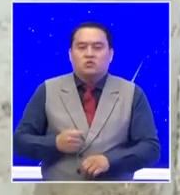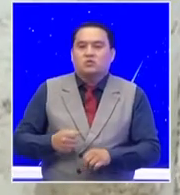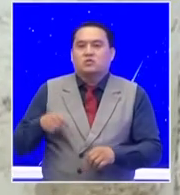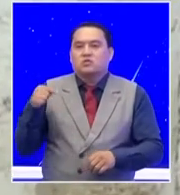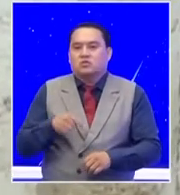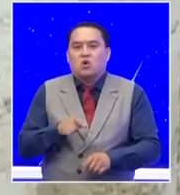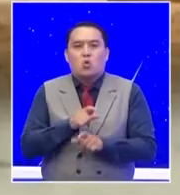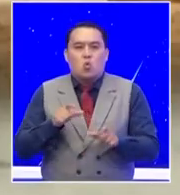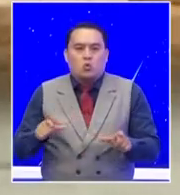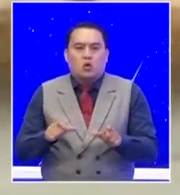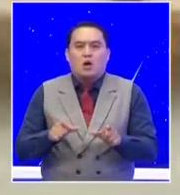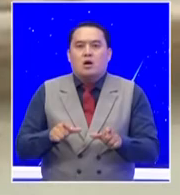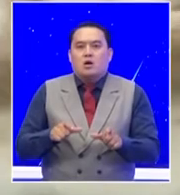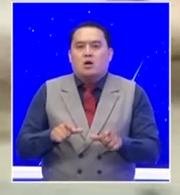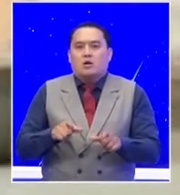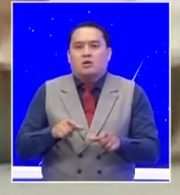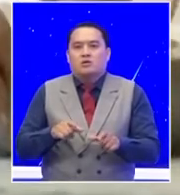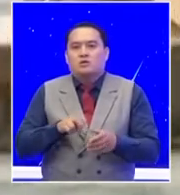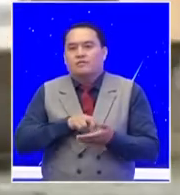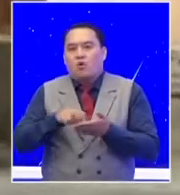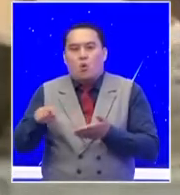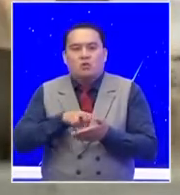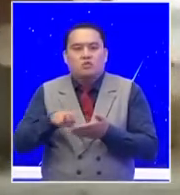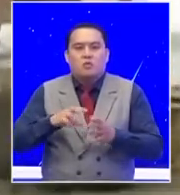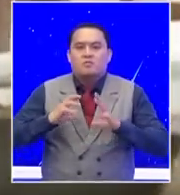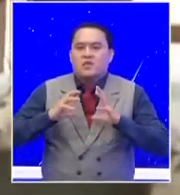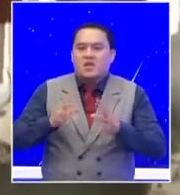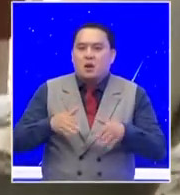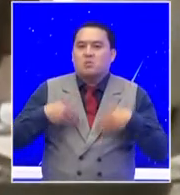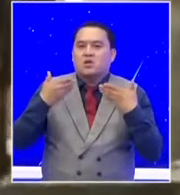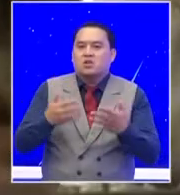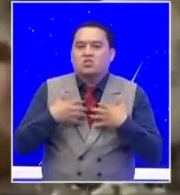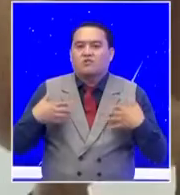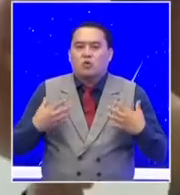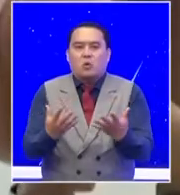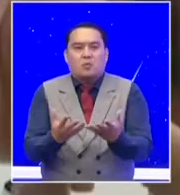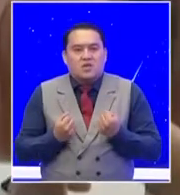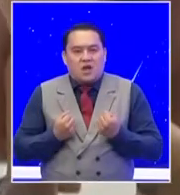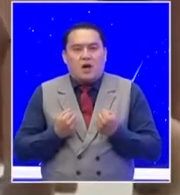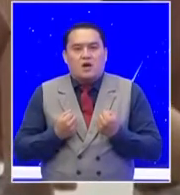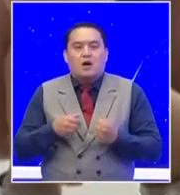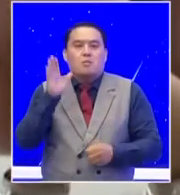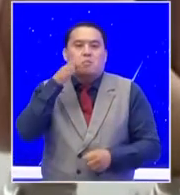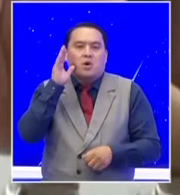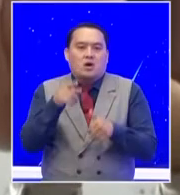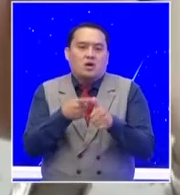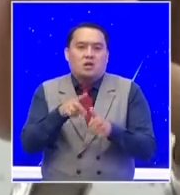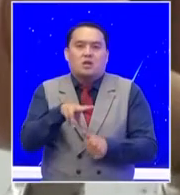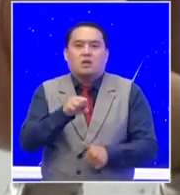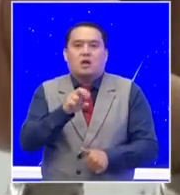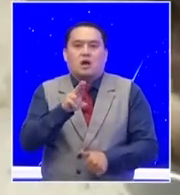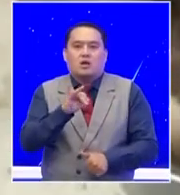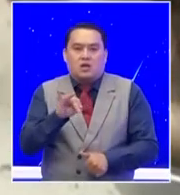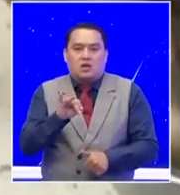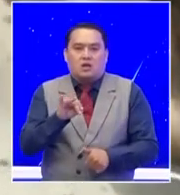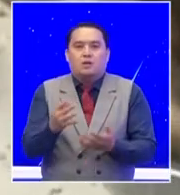тысячи неравнодушных граждан шлют со всех уголков мира предложение принять животное. Пса по кличке Лаки также